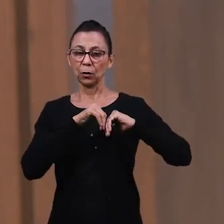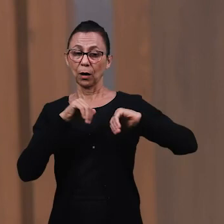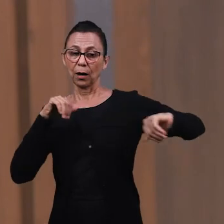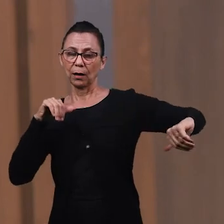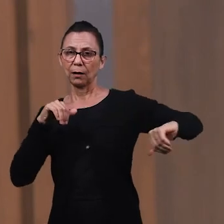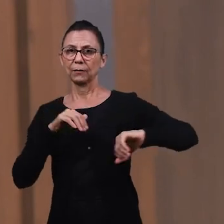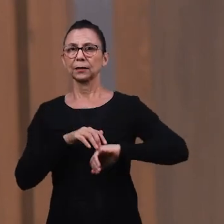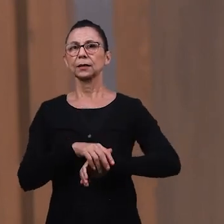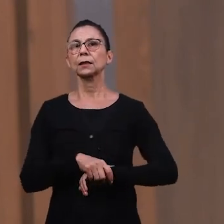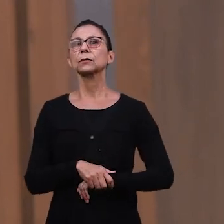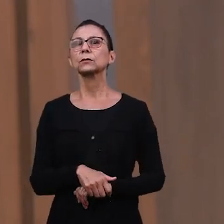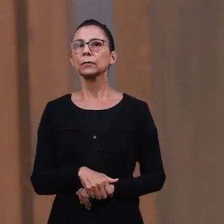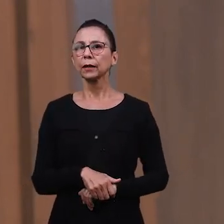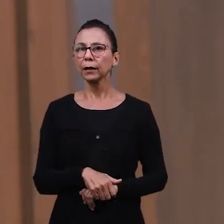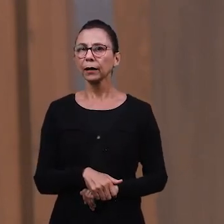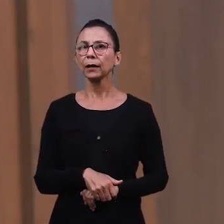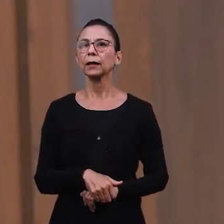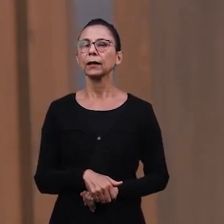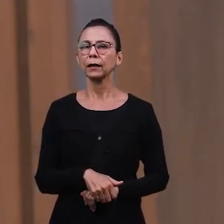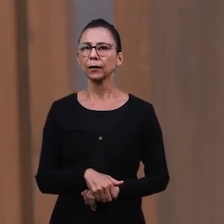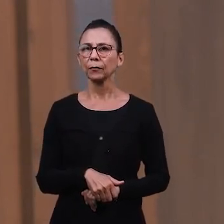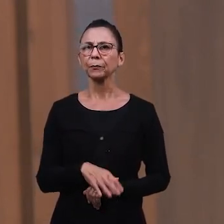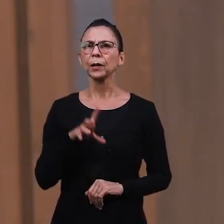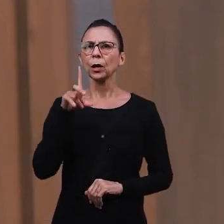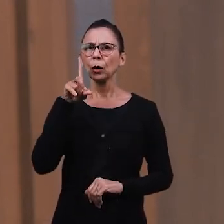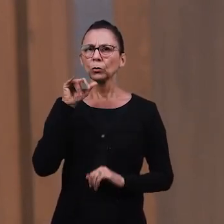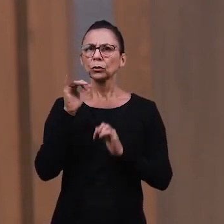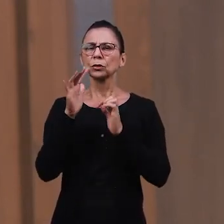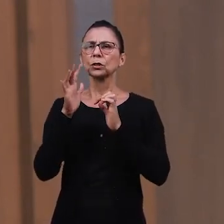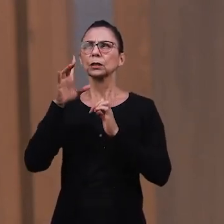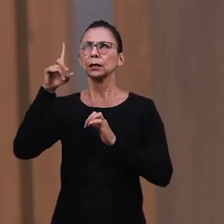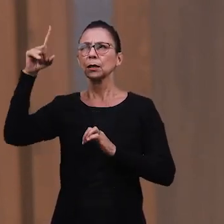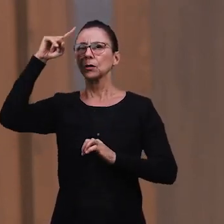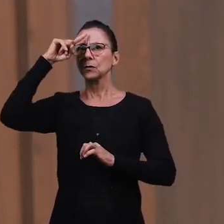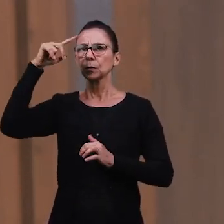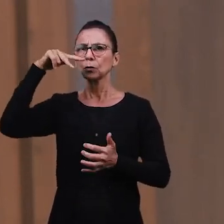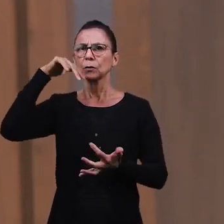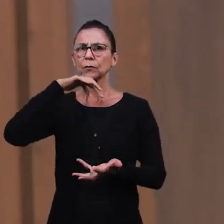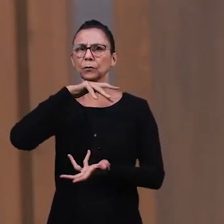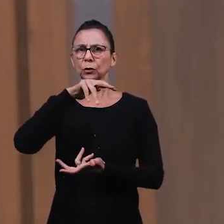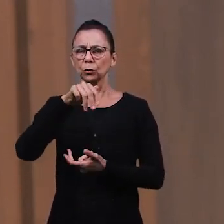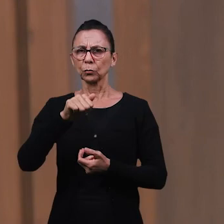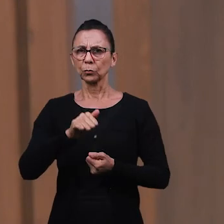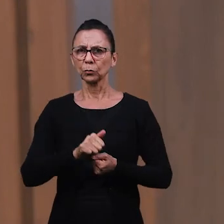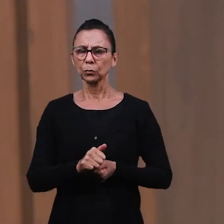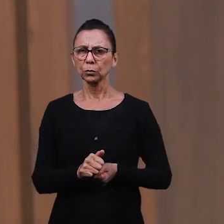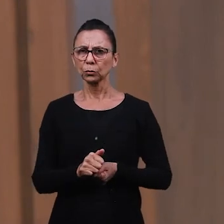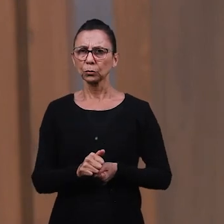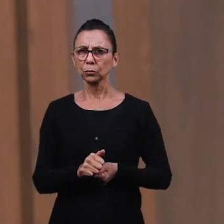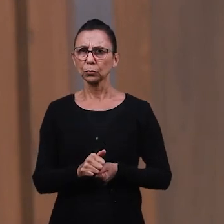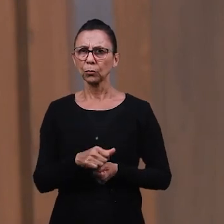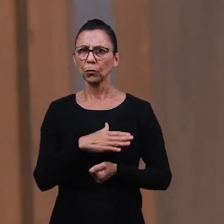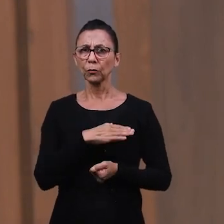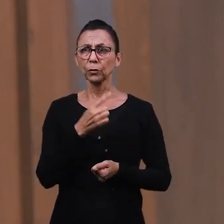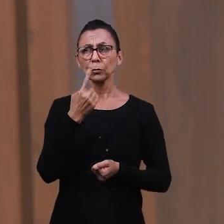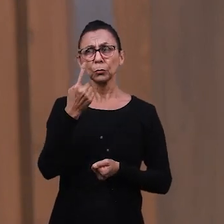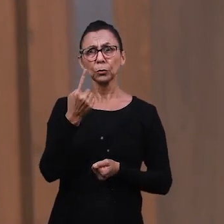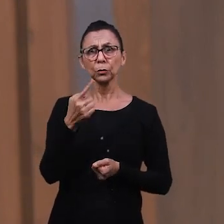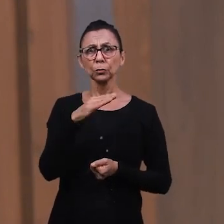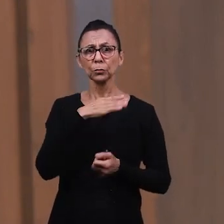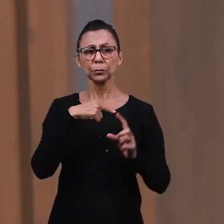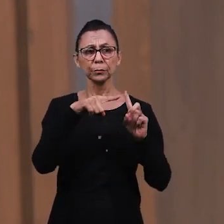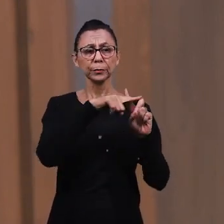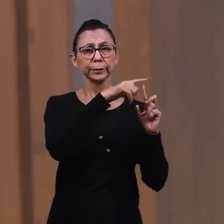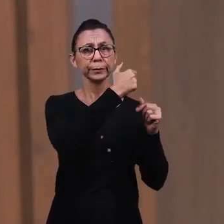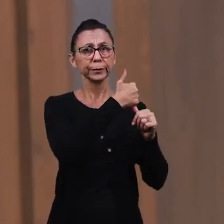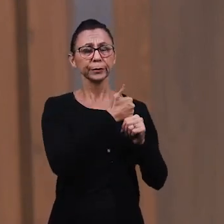des habits de salut. Vous vous appelez que dans la fête est arrivé un homme qui ne portait pas les habits de noces. Qu'est-ce qui s'est